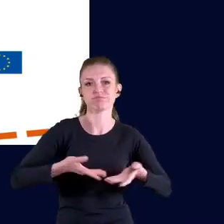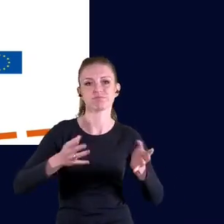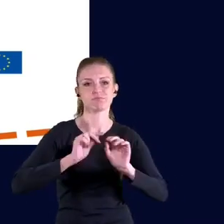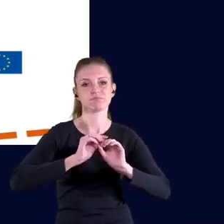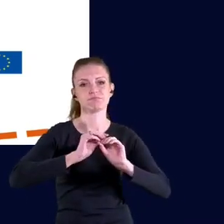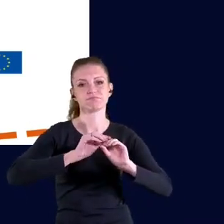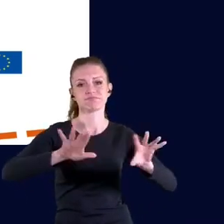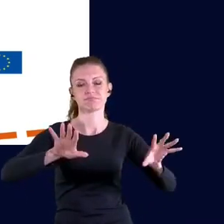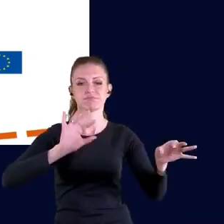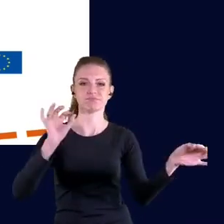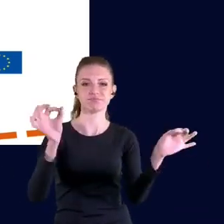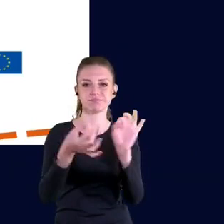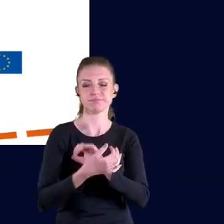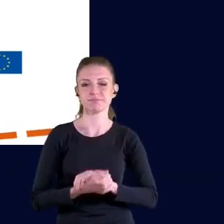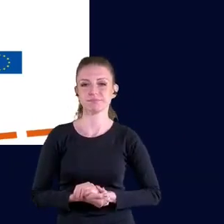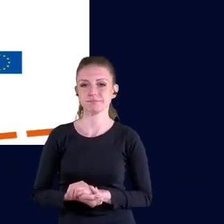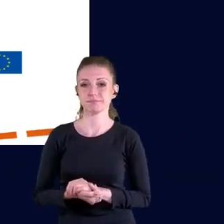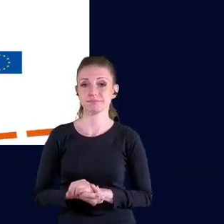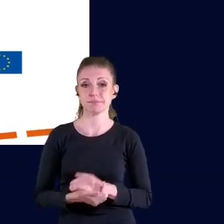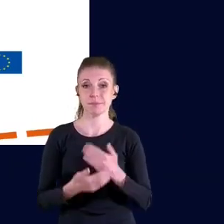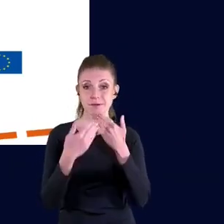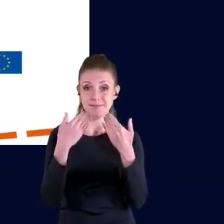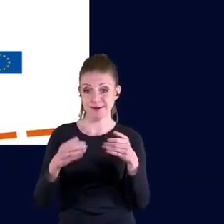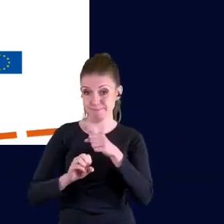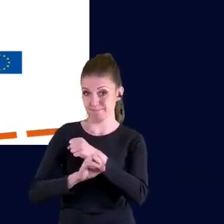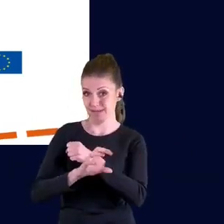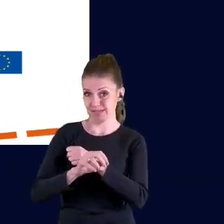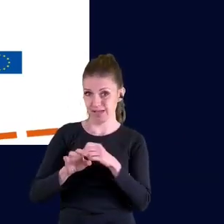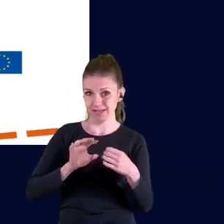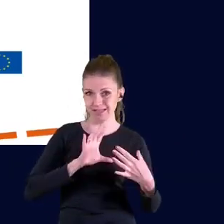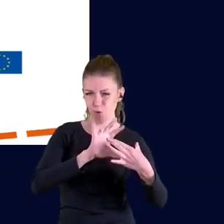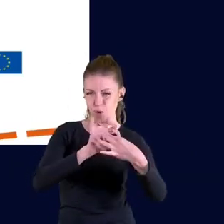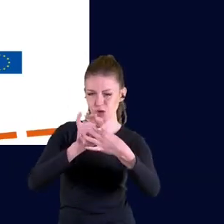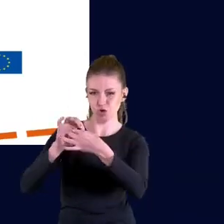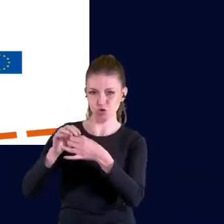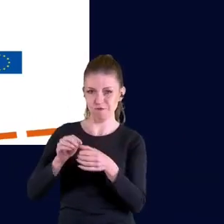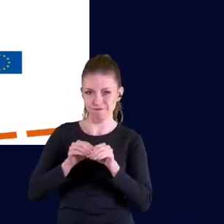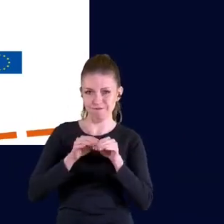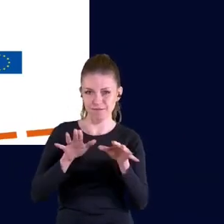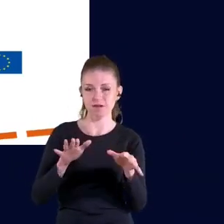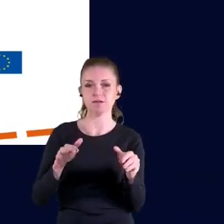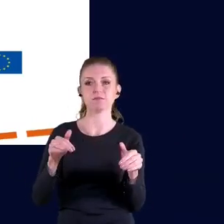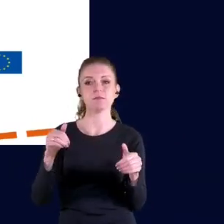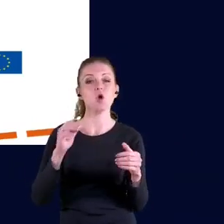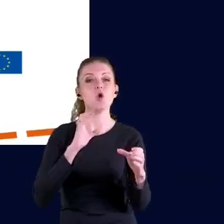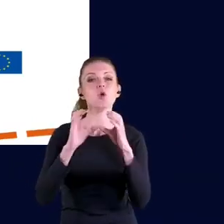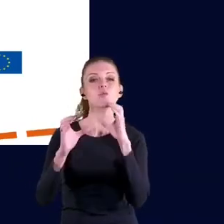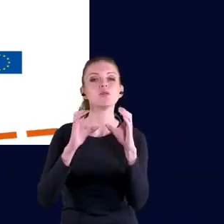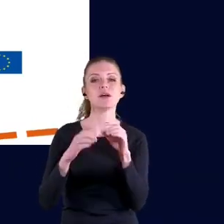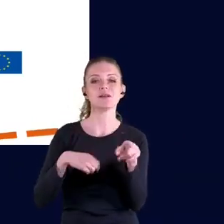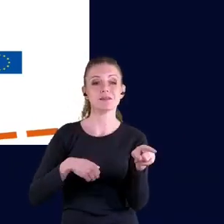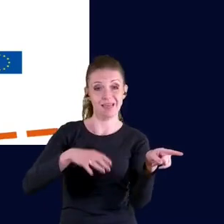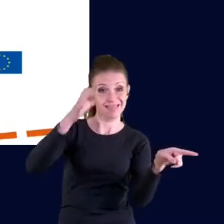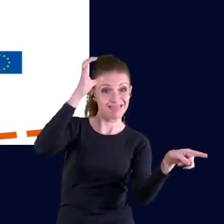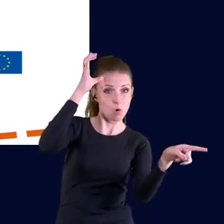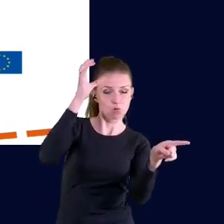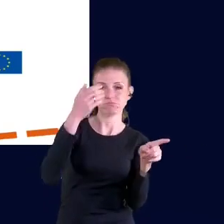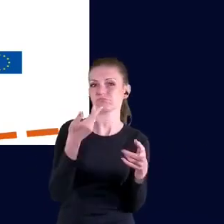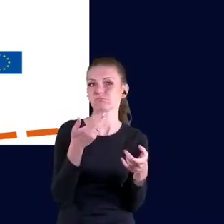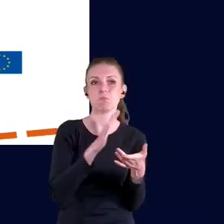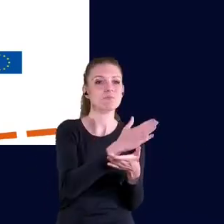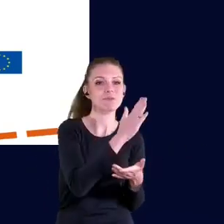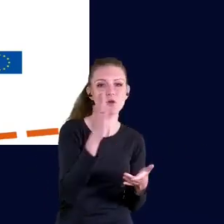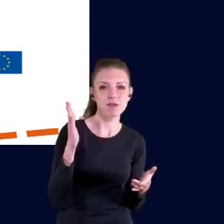przecież razem stanowią również nieocenioną możliwość komunikacji pomiędzy naukowcami bibliotekarza